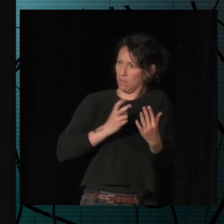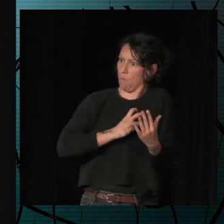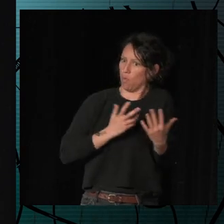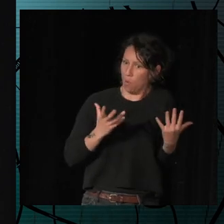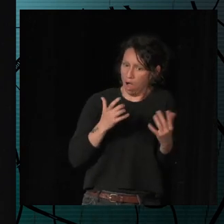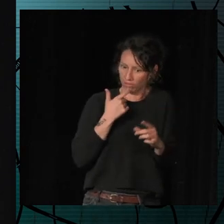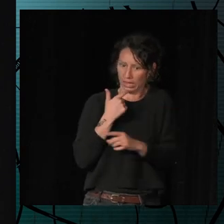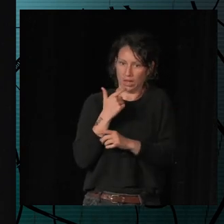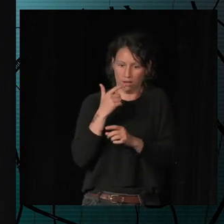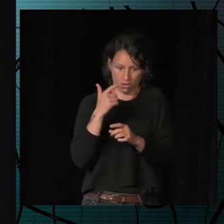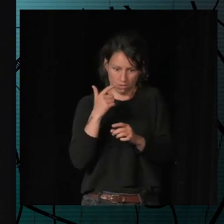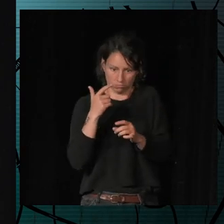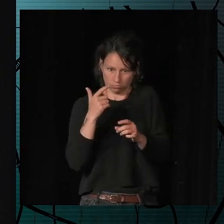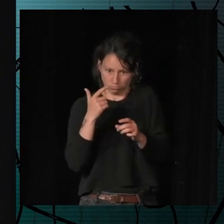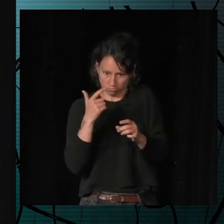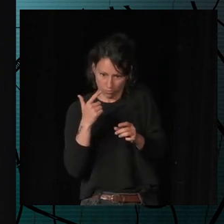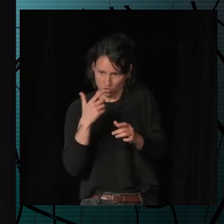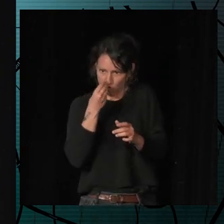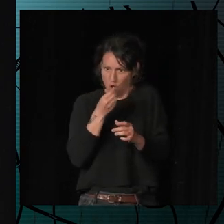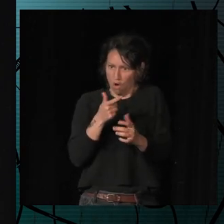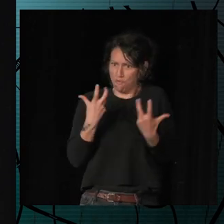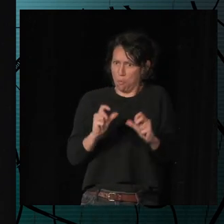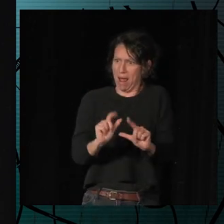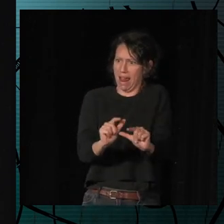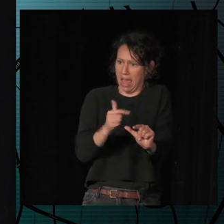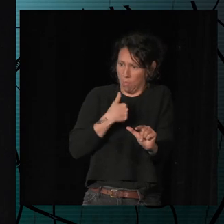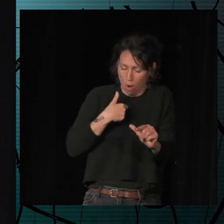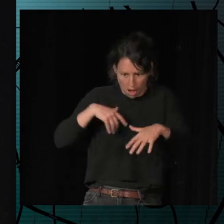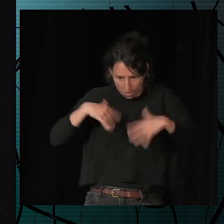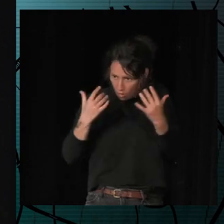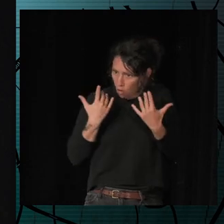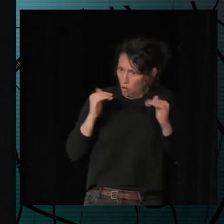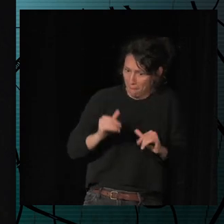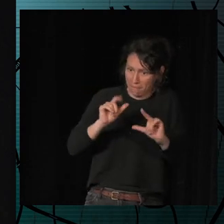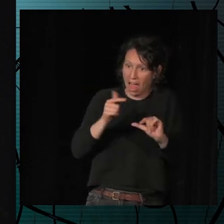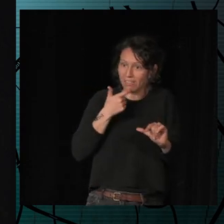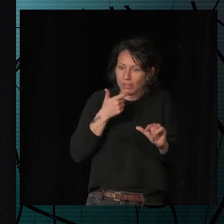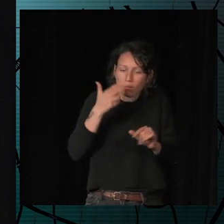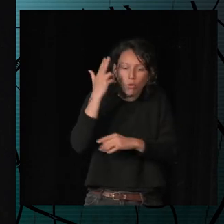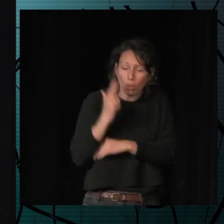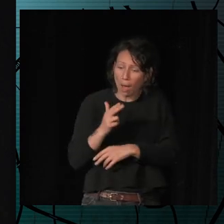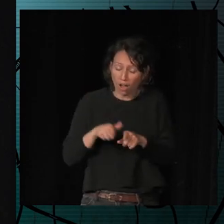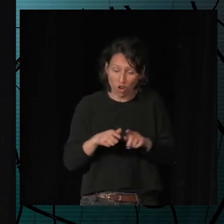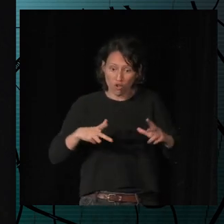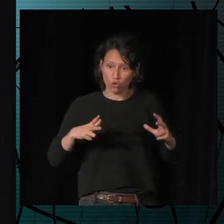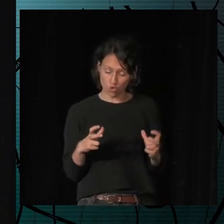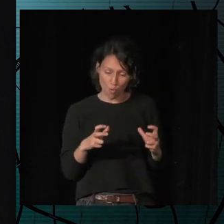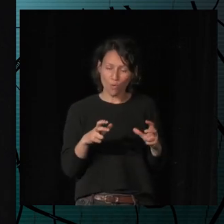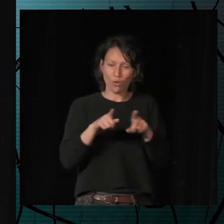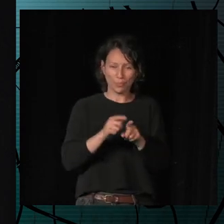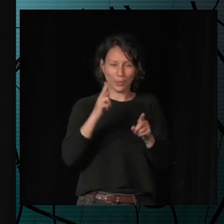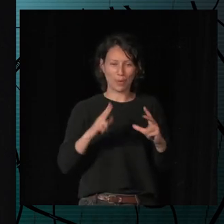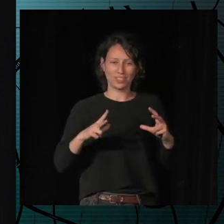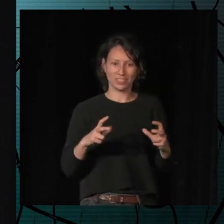j'ai acheté le jeu je le lance j'y vais parce que parce que je ça m'intéresse et que ça me fascine et quand on est manette en main on n pas envie d'être là en fait pas du tout le